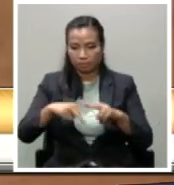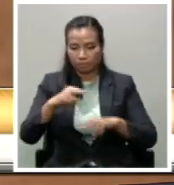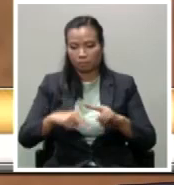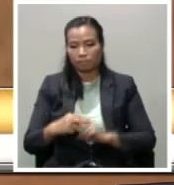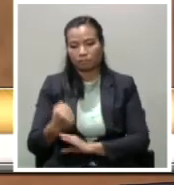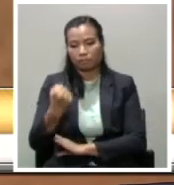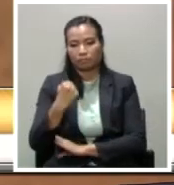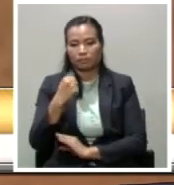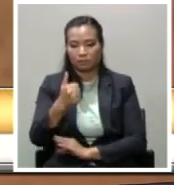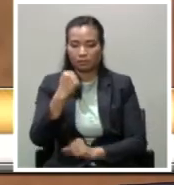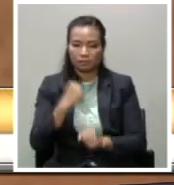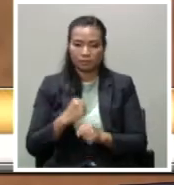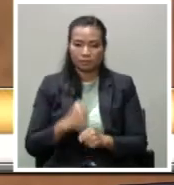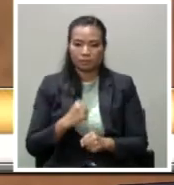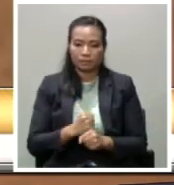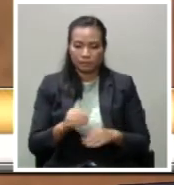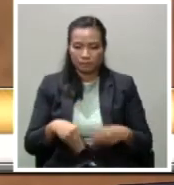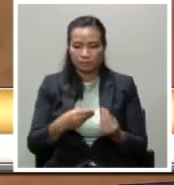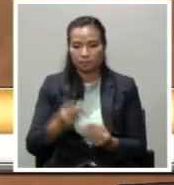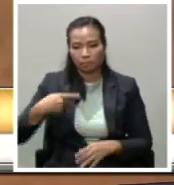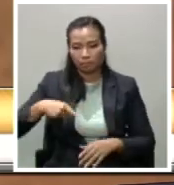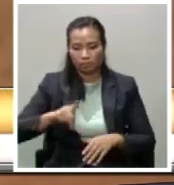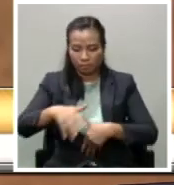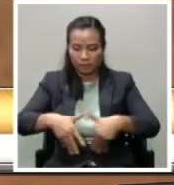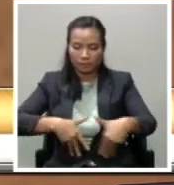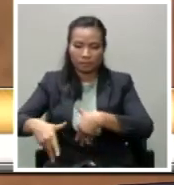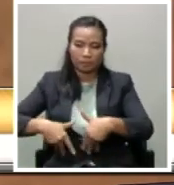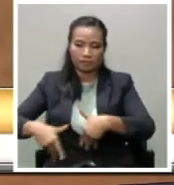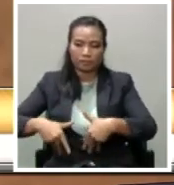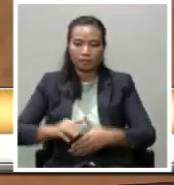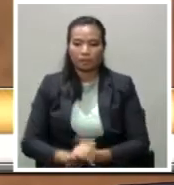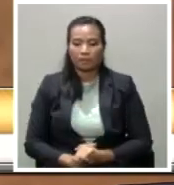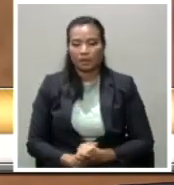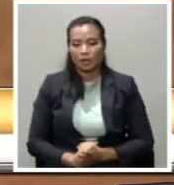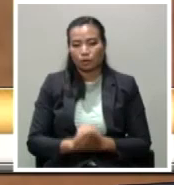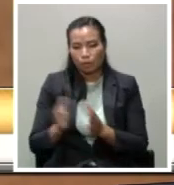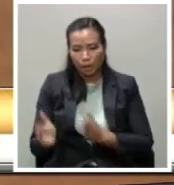ได้และสามารถทำงานเพื่อประโยชน์ของพี่น้องประชาชนได้ด้วยกล